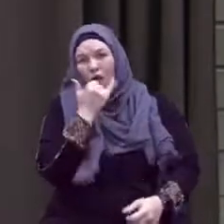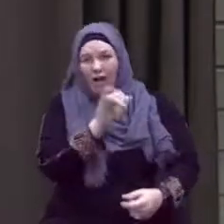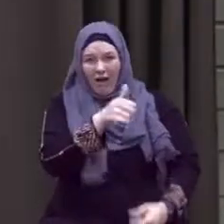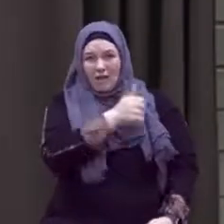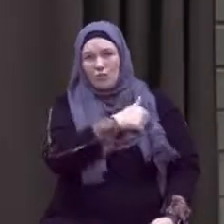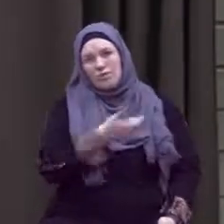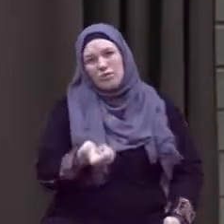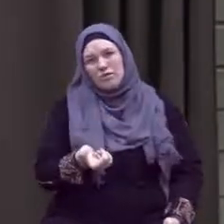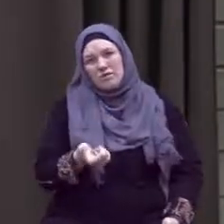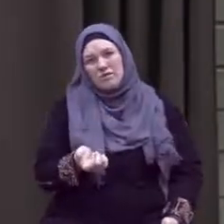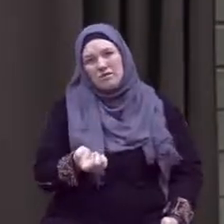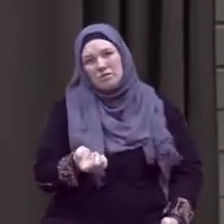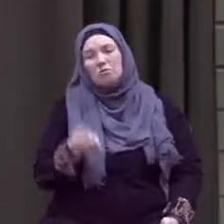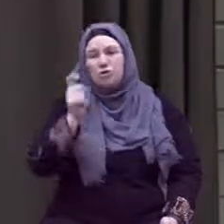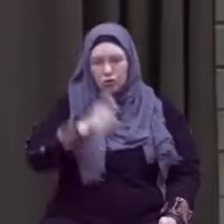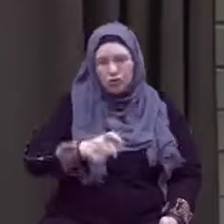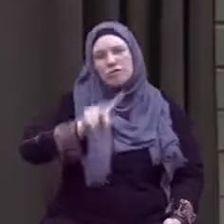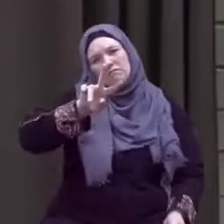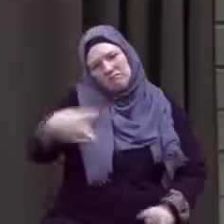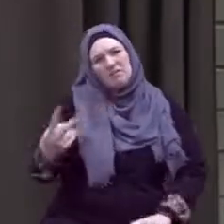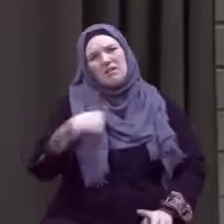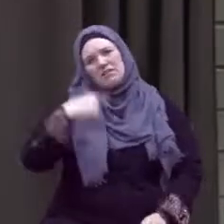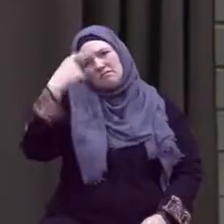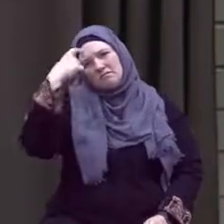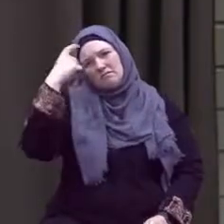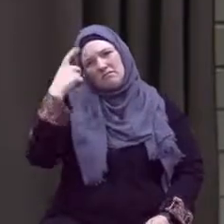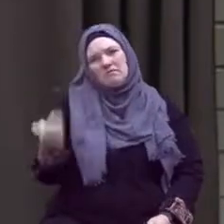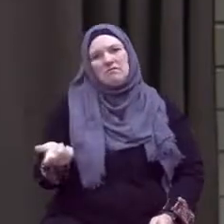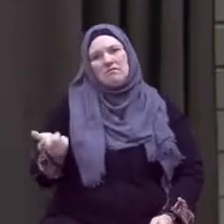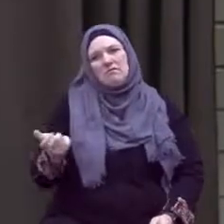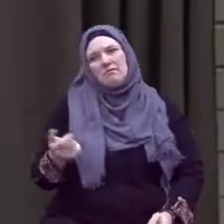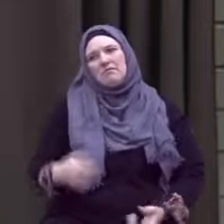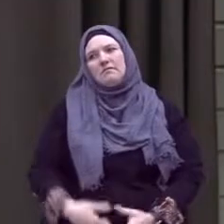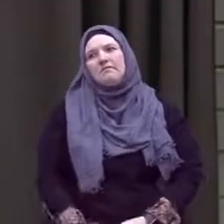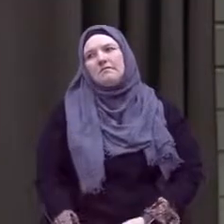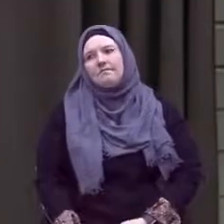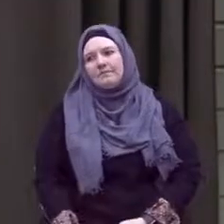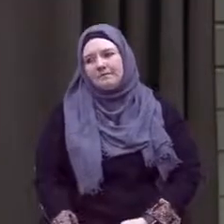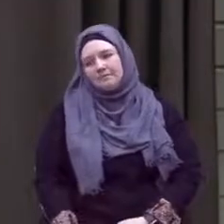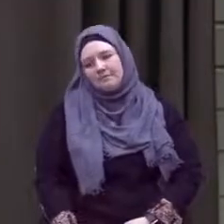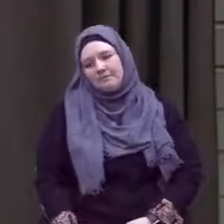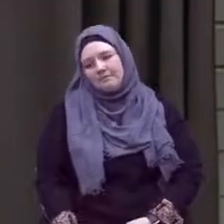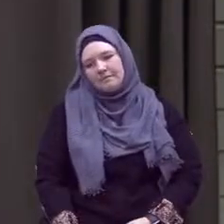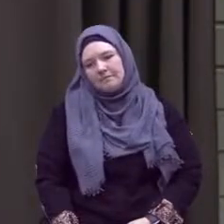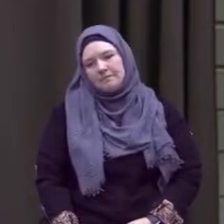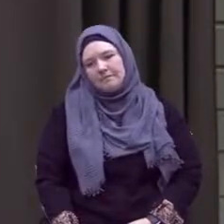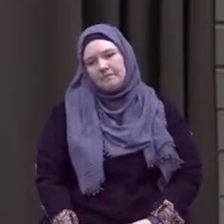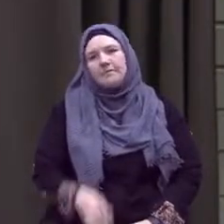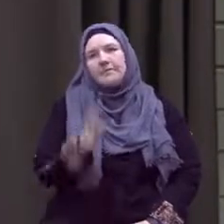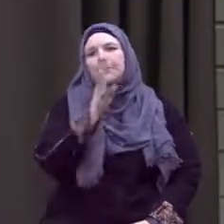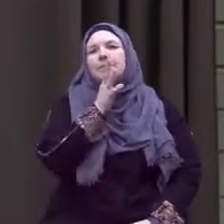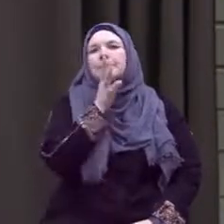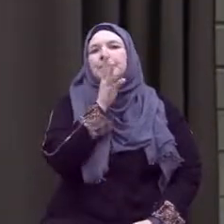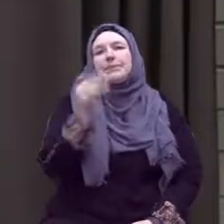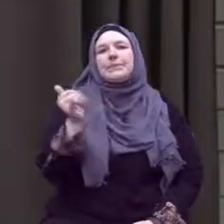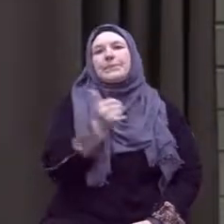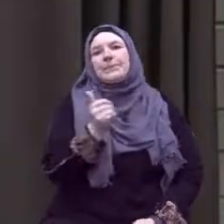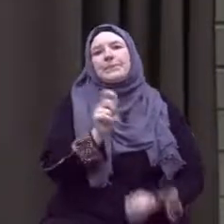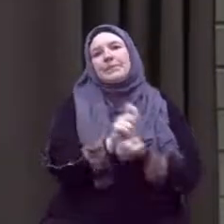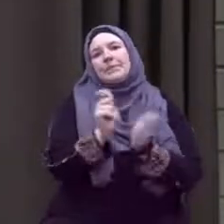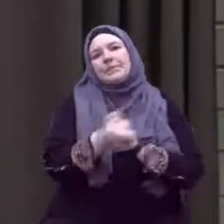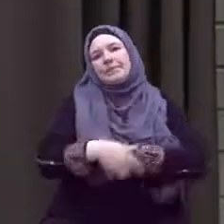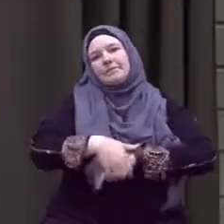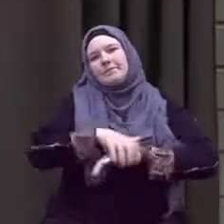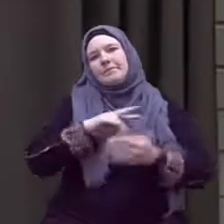Quran says, كَلَّا بَلْ لَا تُكْرِمُونَ الْيَتِيمِ وَلَا تَحَاضُّونَ عَلَىٰ طَعَامِ